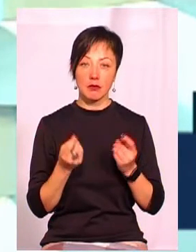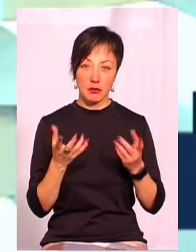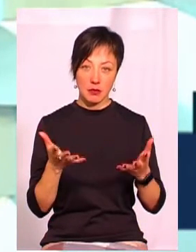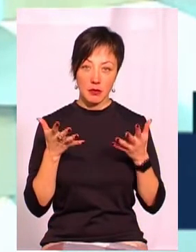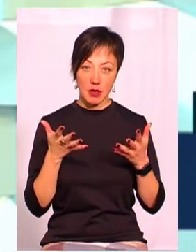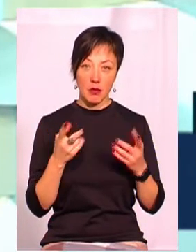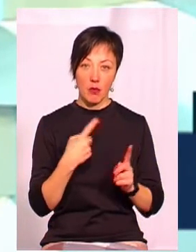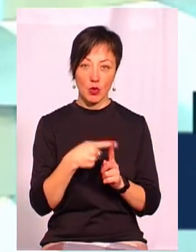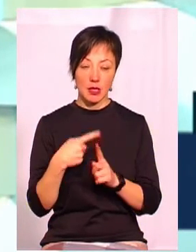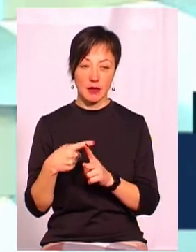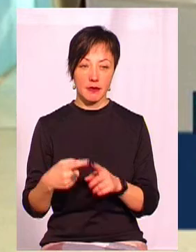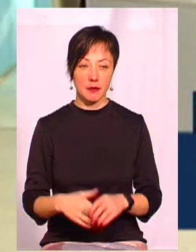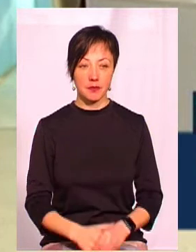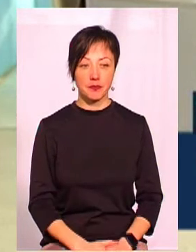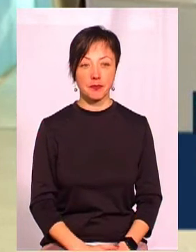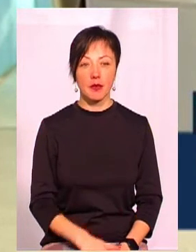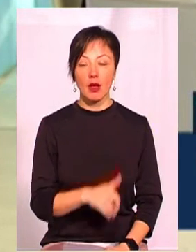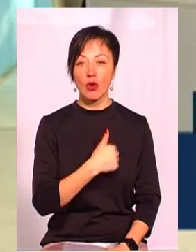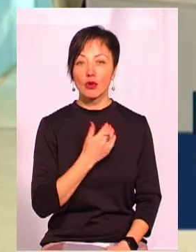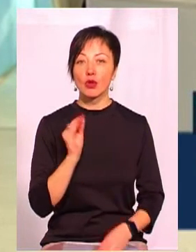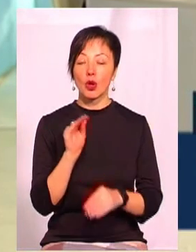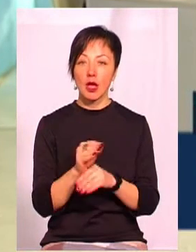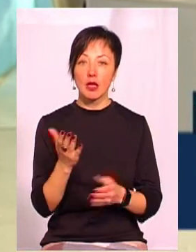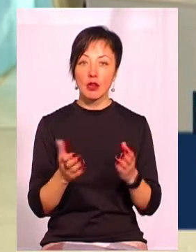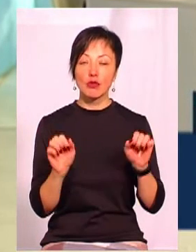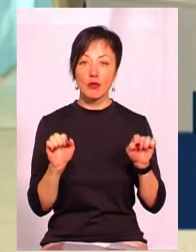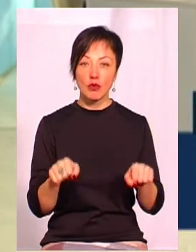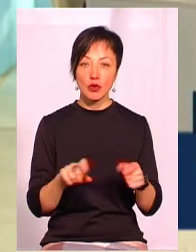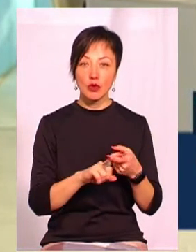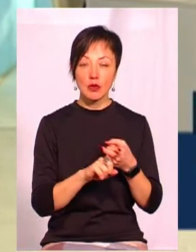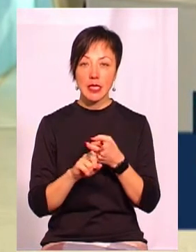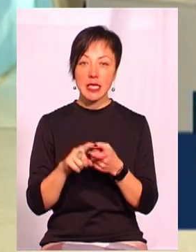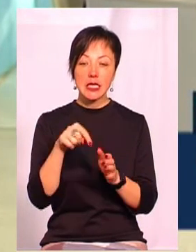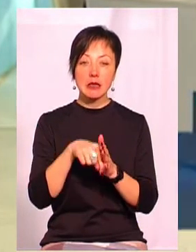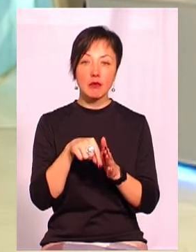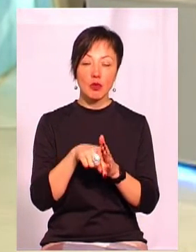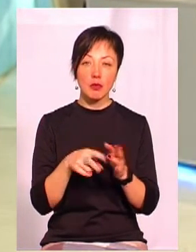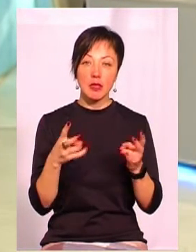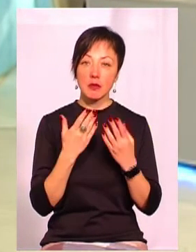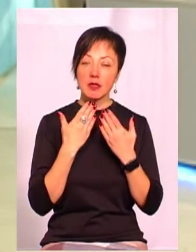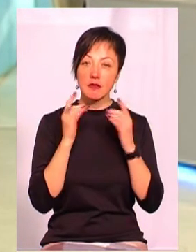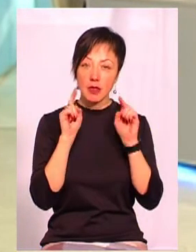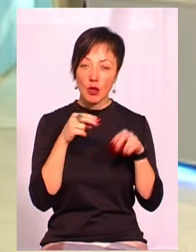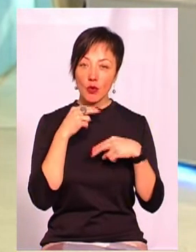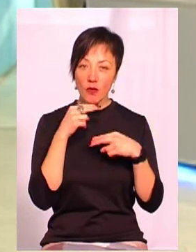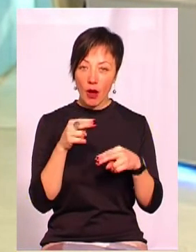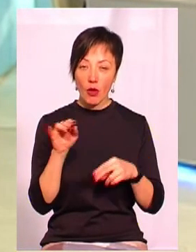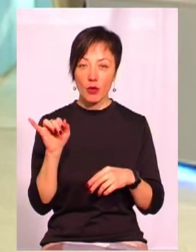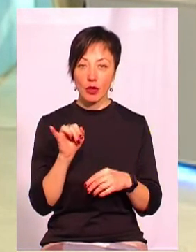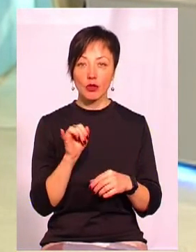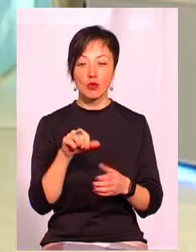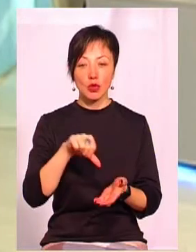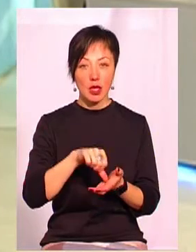очевидні і позитивні. Я хочу додати, якщо можна, те, що стосується симптомів. Це треба звертати увагу і